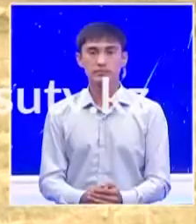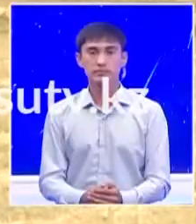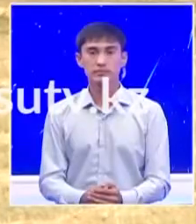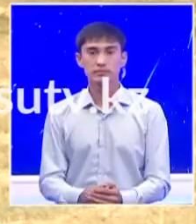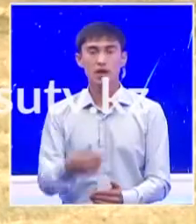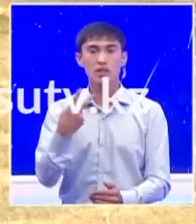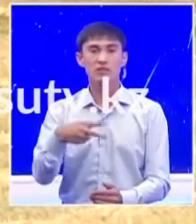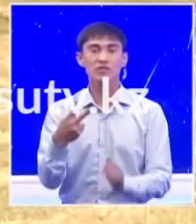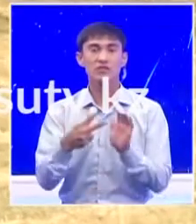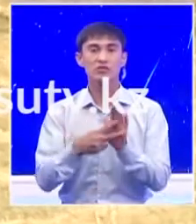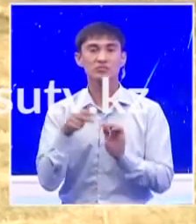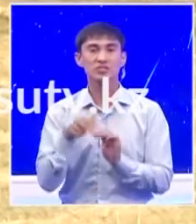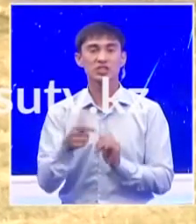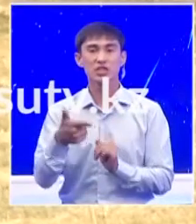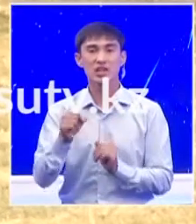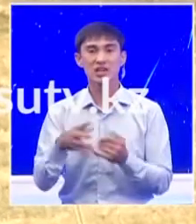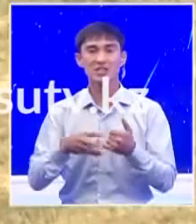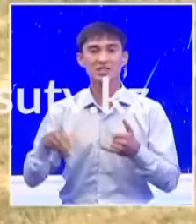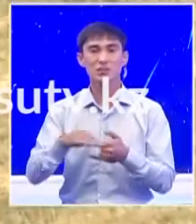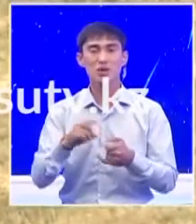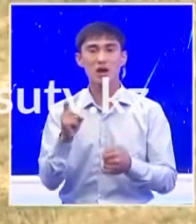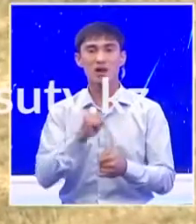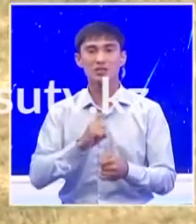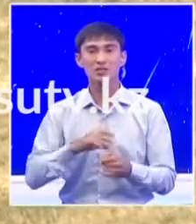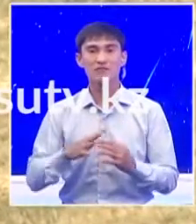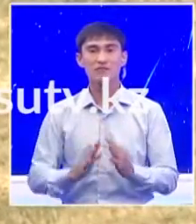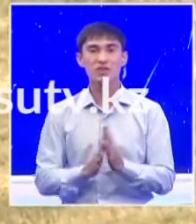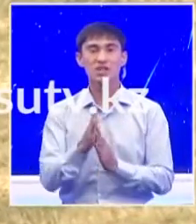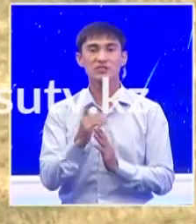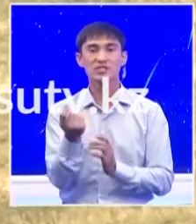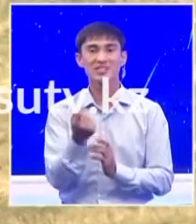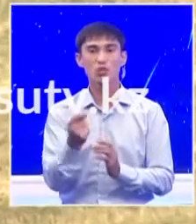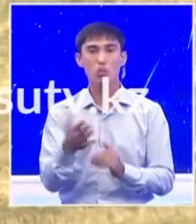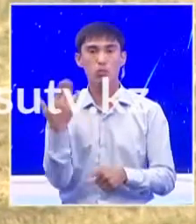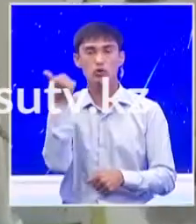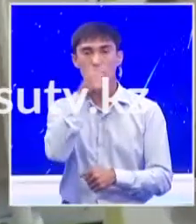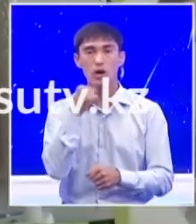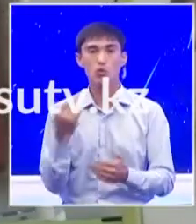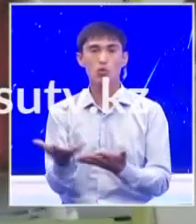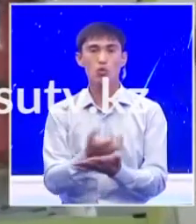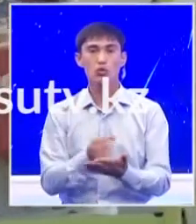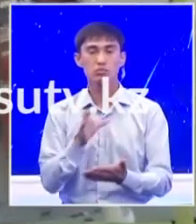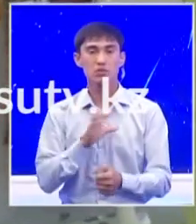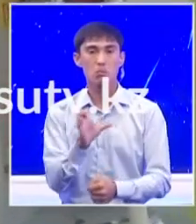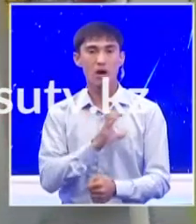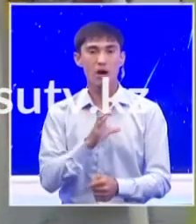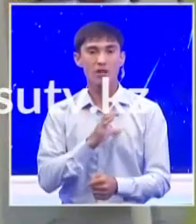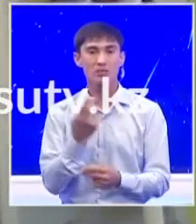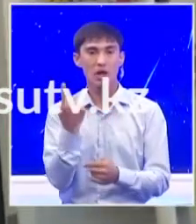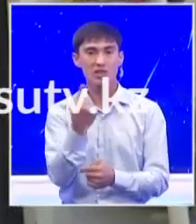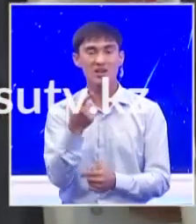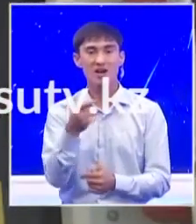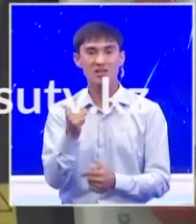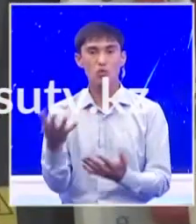На 28 тысячах гектаров земель аграрии района выращивают зерно. К слову, в прошлом году урожай выдался богатый. С одного